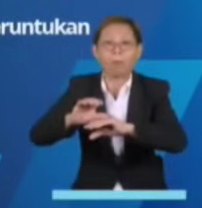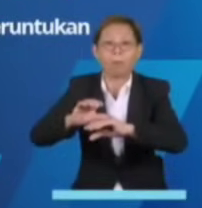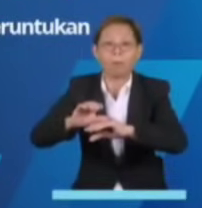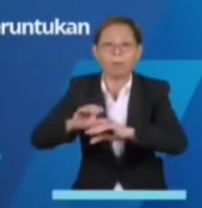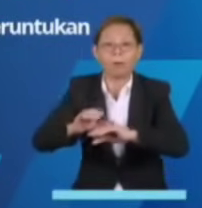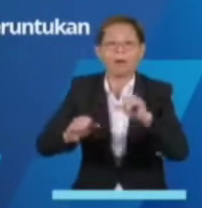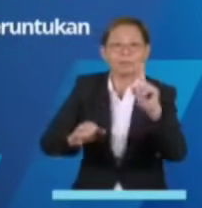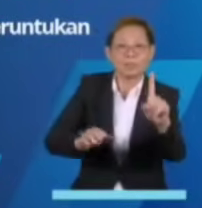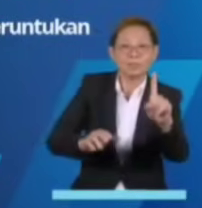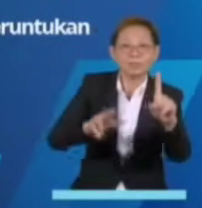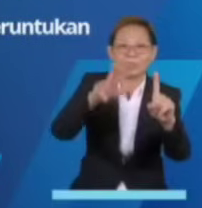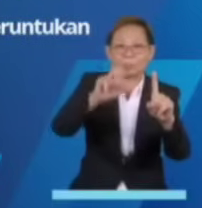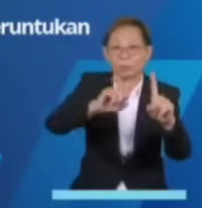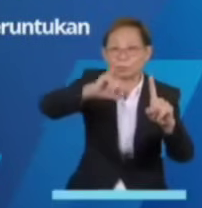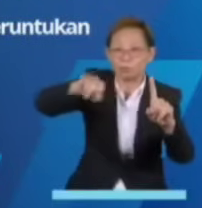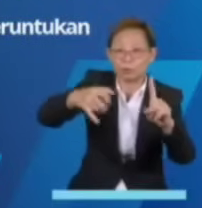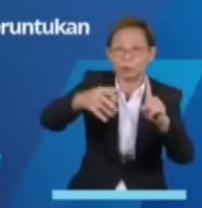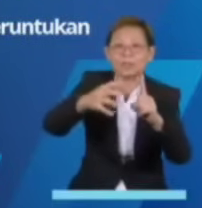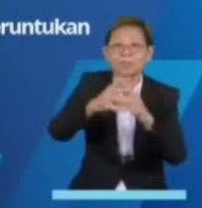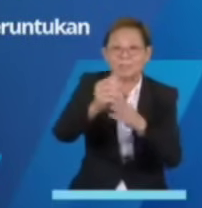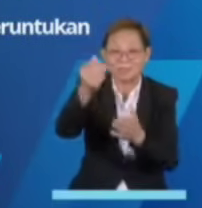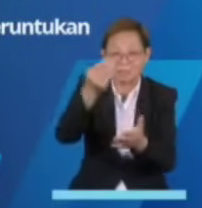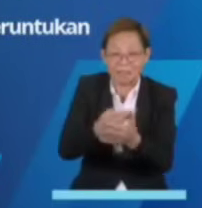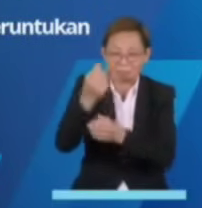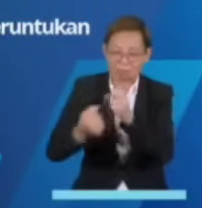ketimbang 130 juta ringgit tahun lalu.